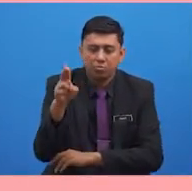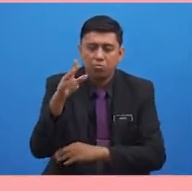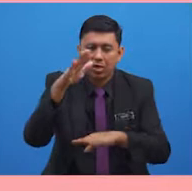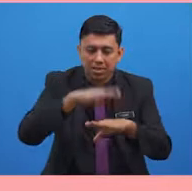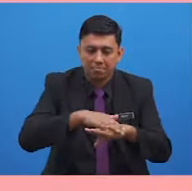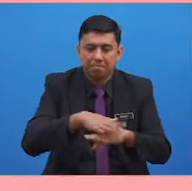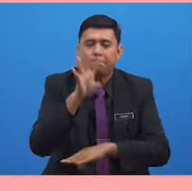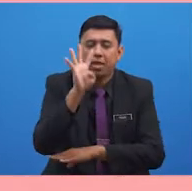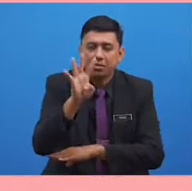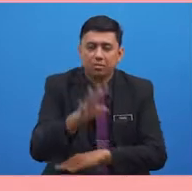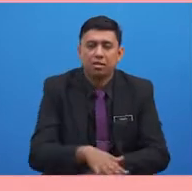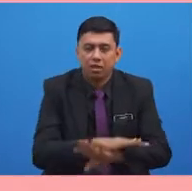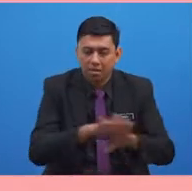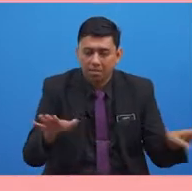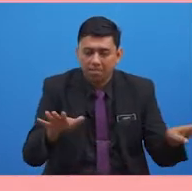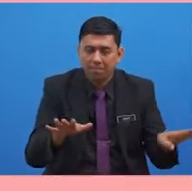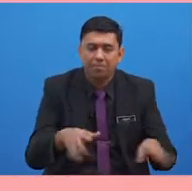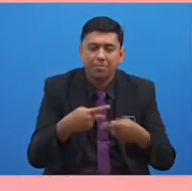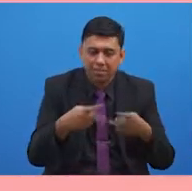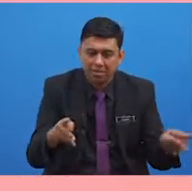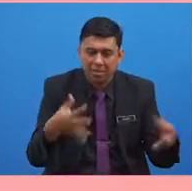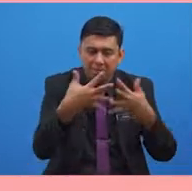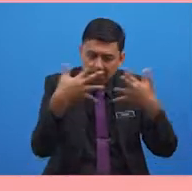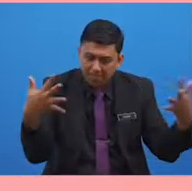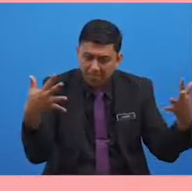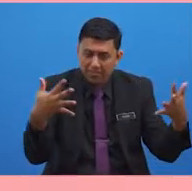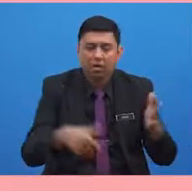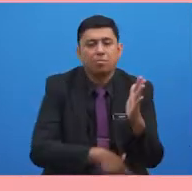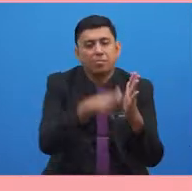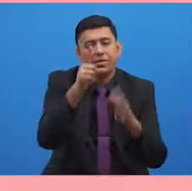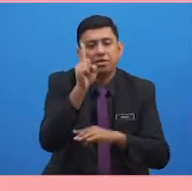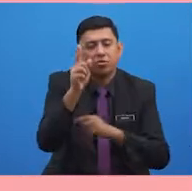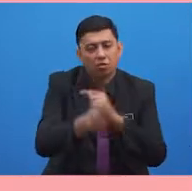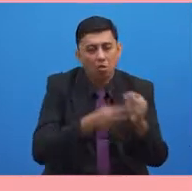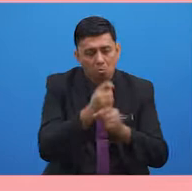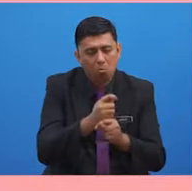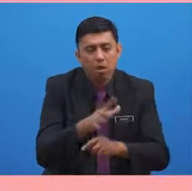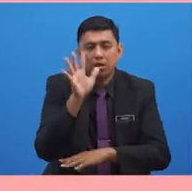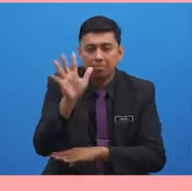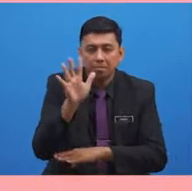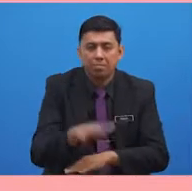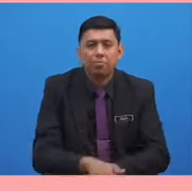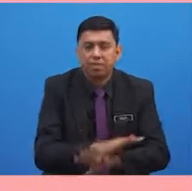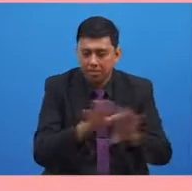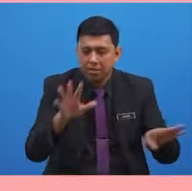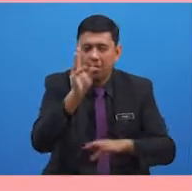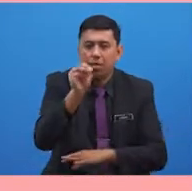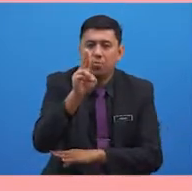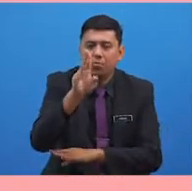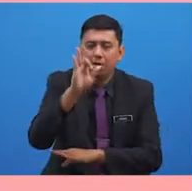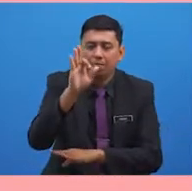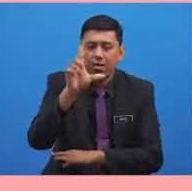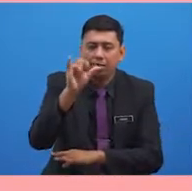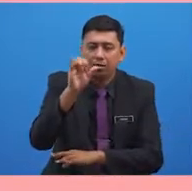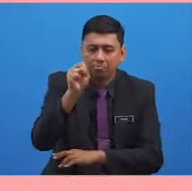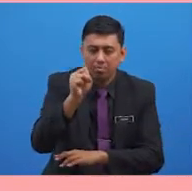atas. Keempat, tidak pernah dipenjarakan melebihi 1 tahun. Kelima, tidak muflis.